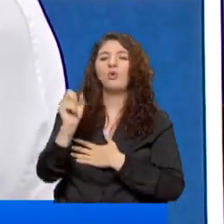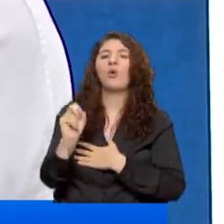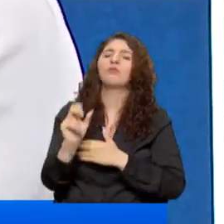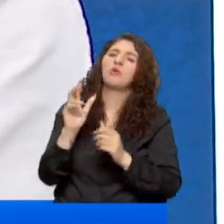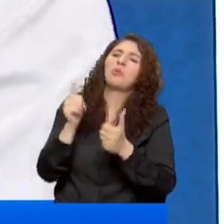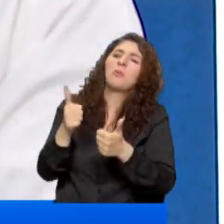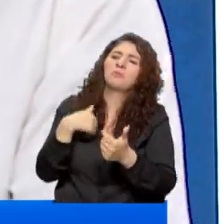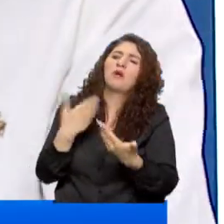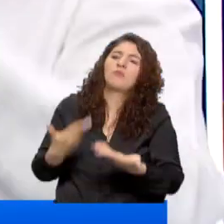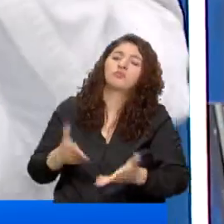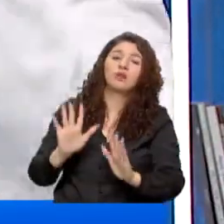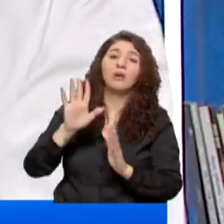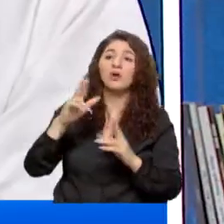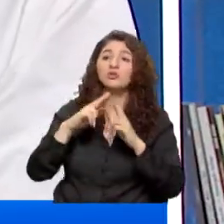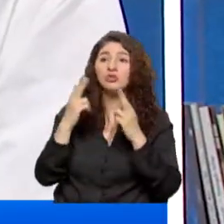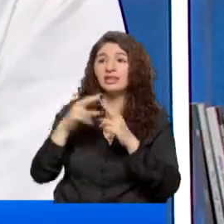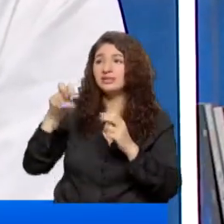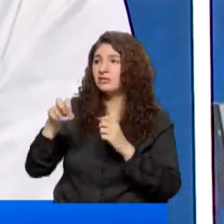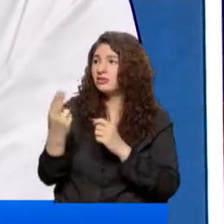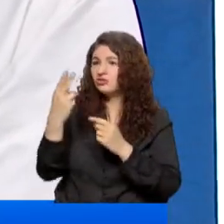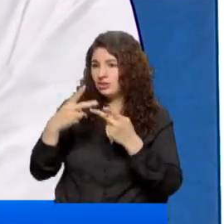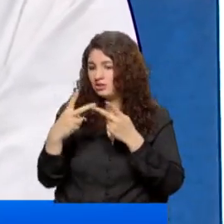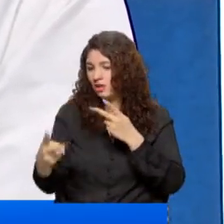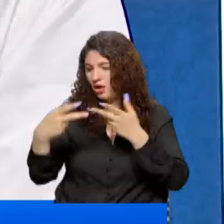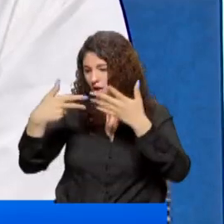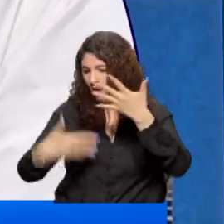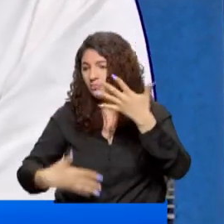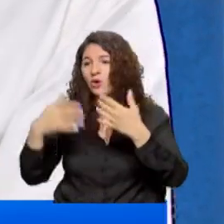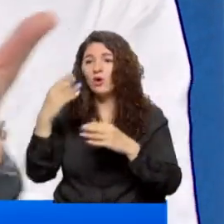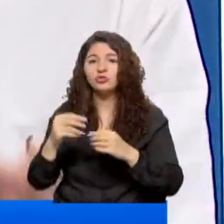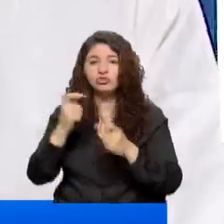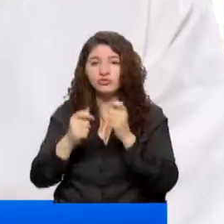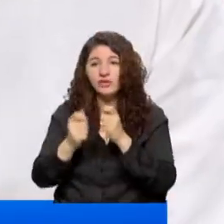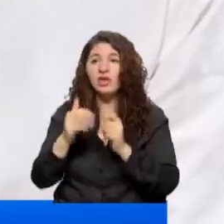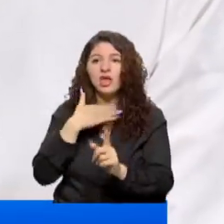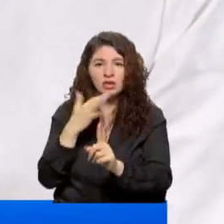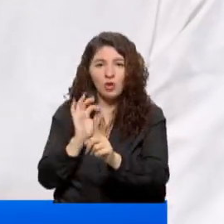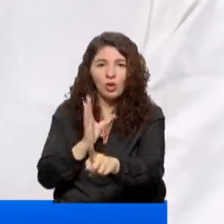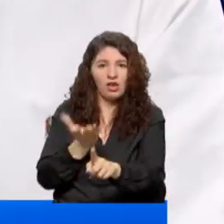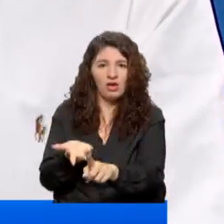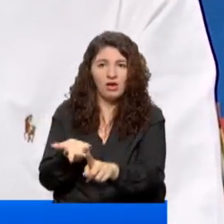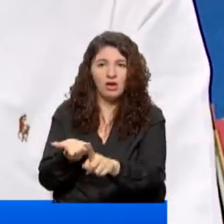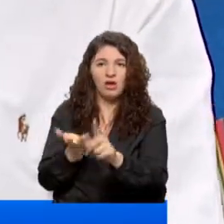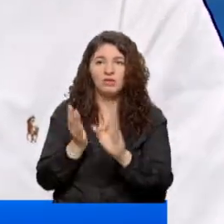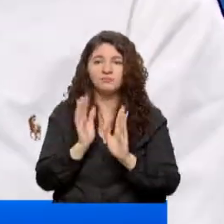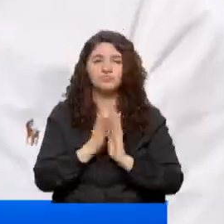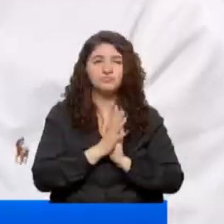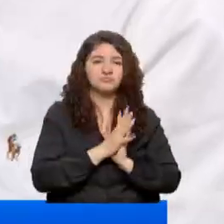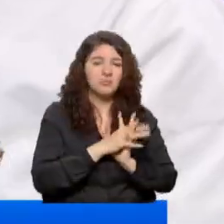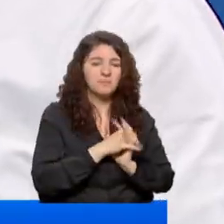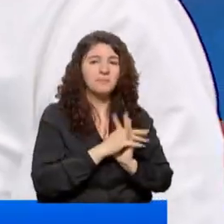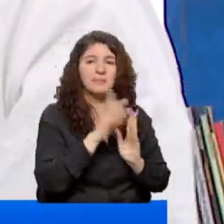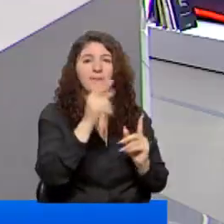Okey kabul ederiz Ama dünyada 87 sıraya geldiğiniz zaman süt fiyatı olarak etle de kez a öyleyiz ve